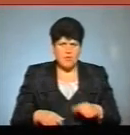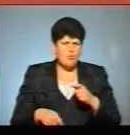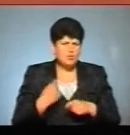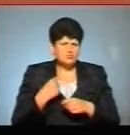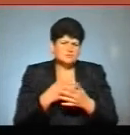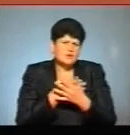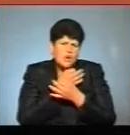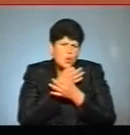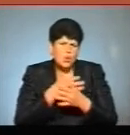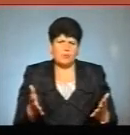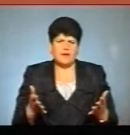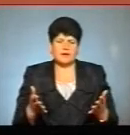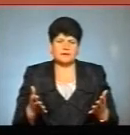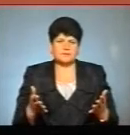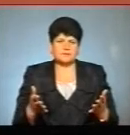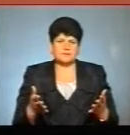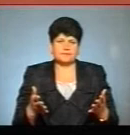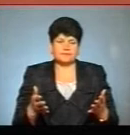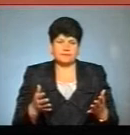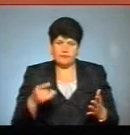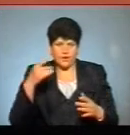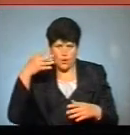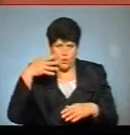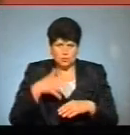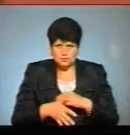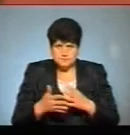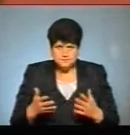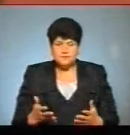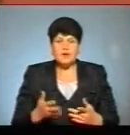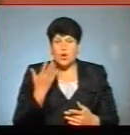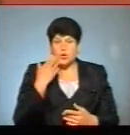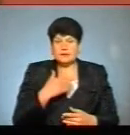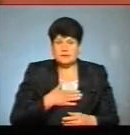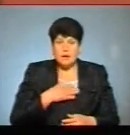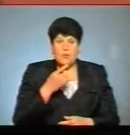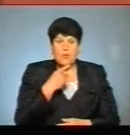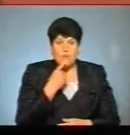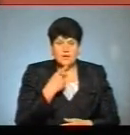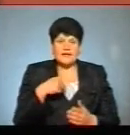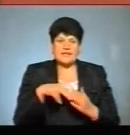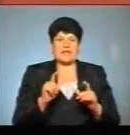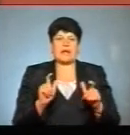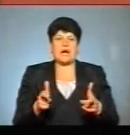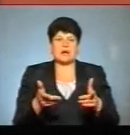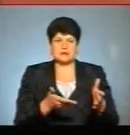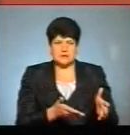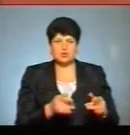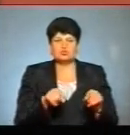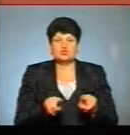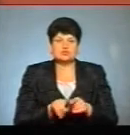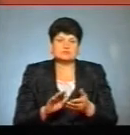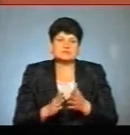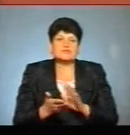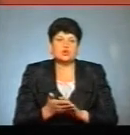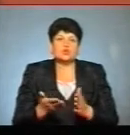ну, навіть любої логіки. Тому що коли нам кажуть, ну, йдіть на карантин, тому що така